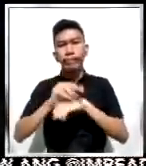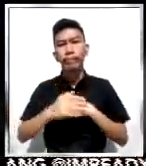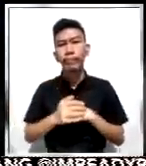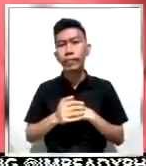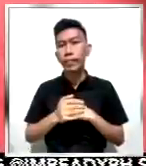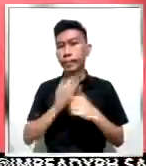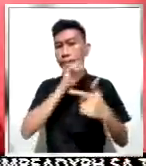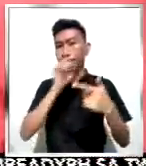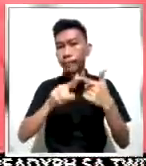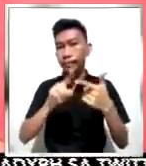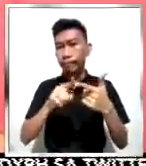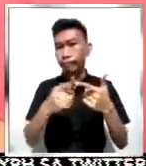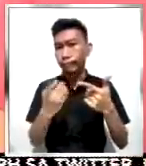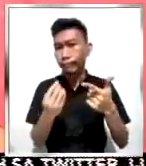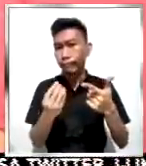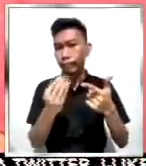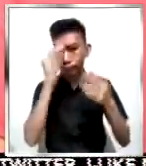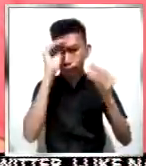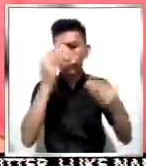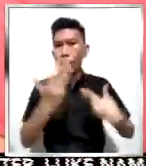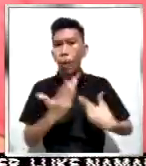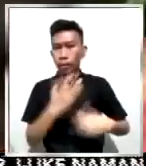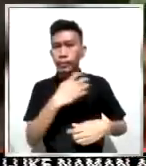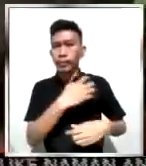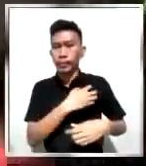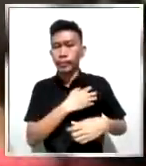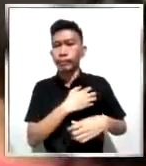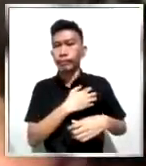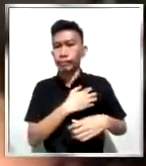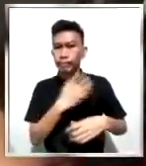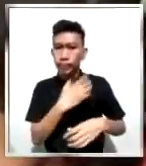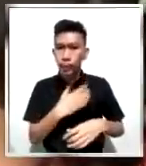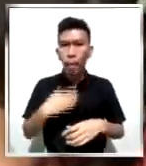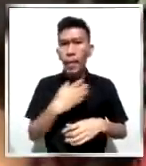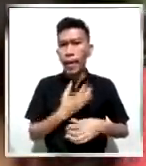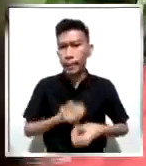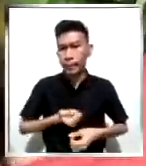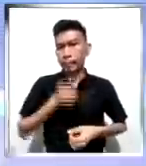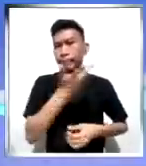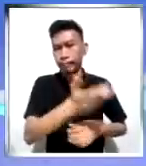magreklamo. Emil Sumangil, Nakatutok 24 Oras.